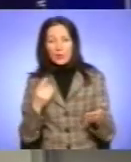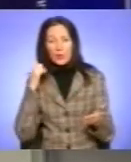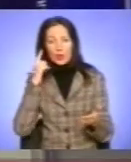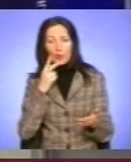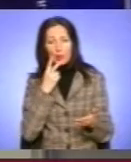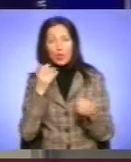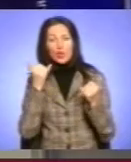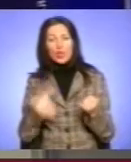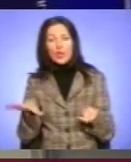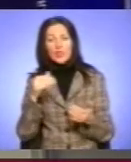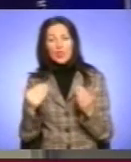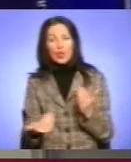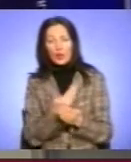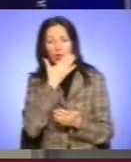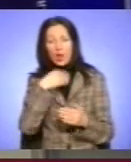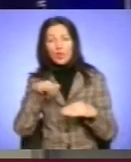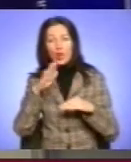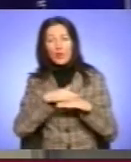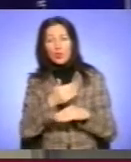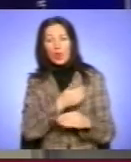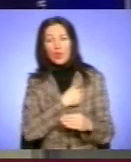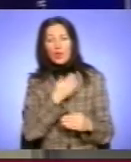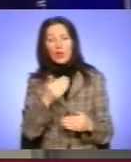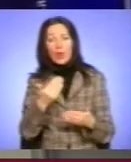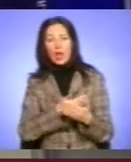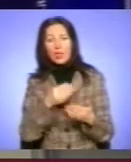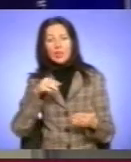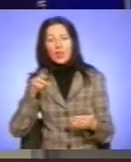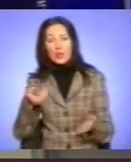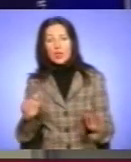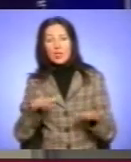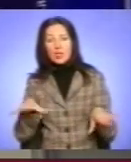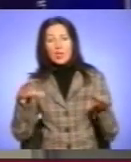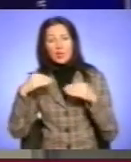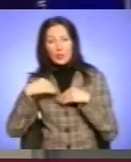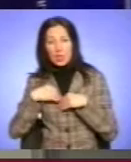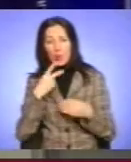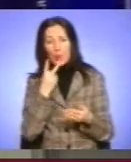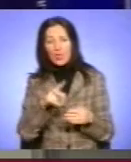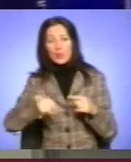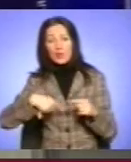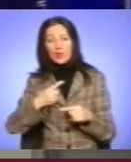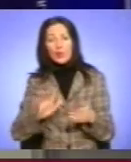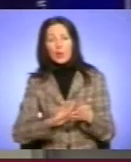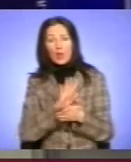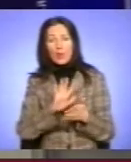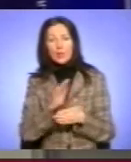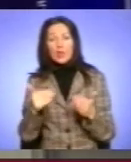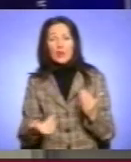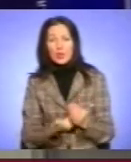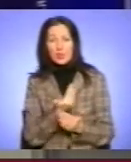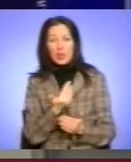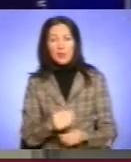На сьогодні це всі новини. Гарного вечора бажає вам канал ТТБ. Залишайтеся разом з нами і побачимось у наступних випусках вістей.